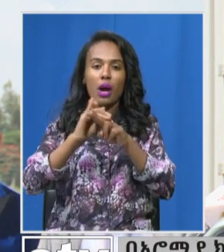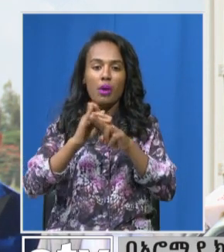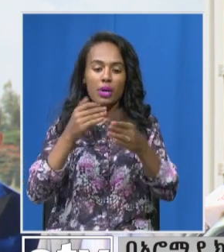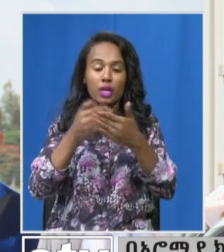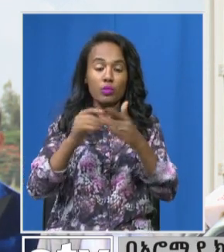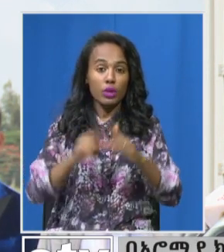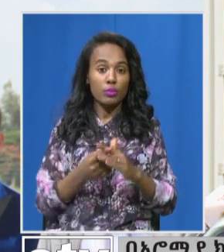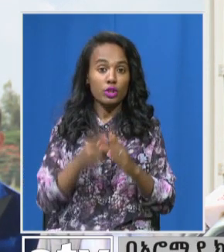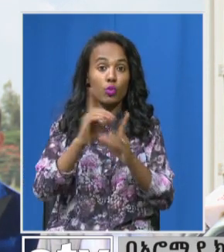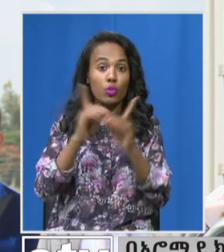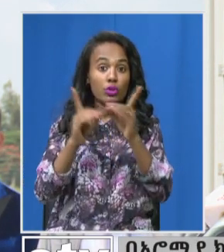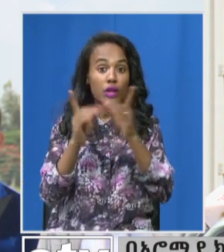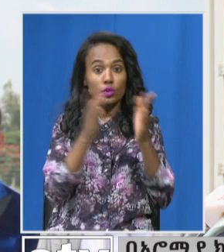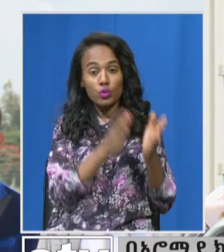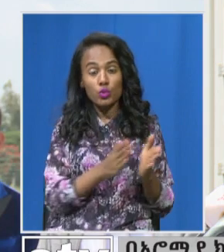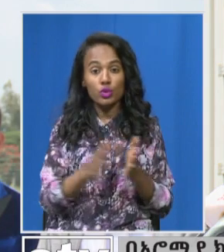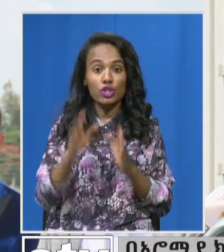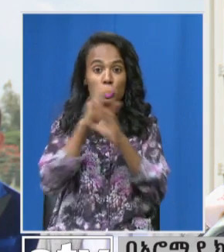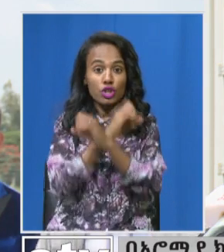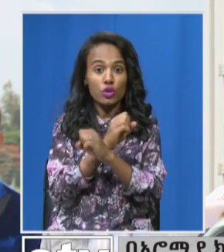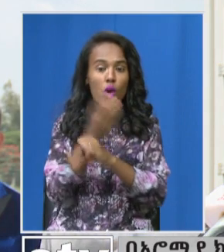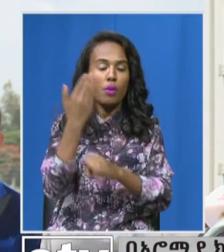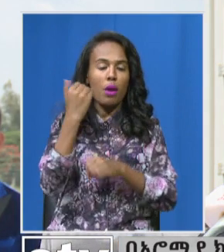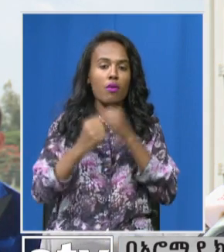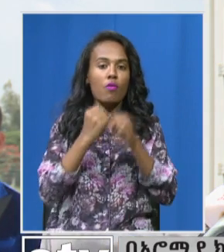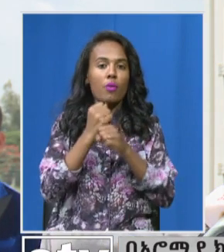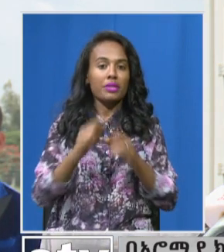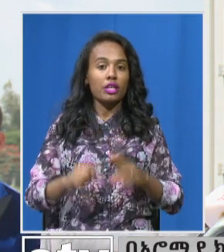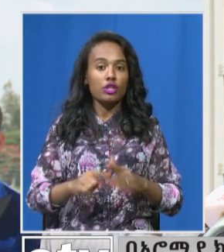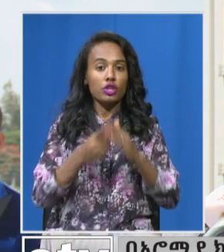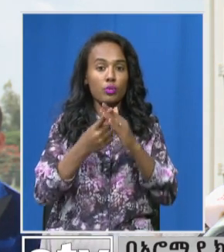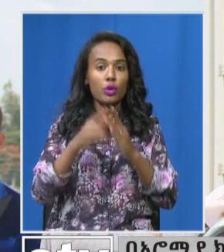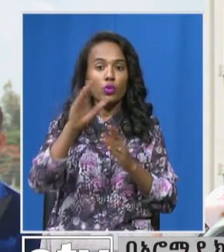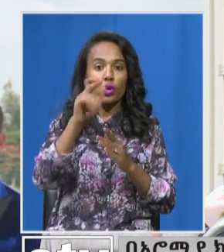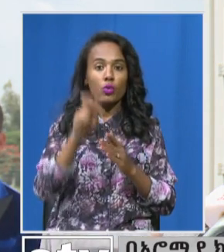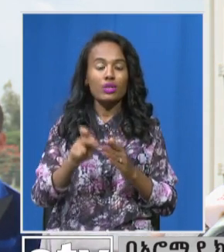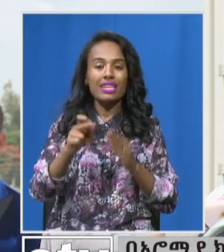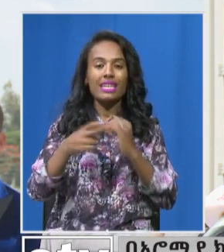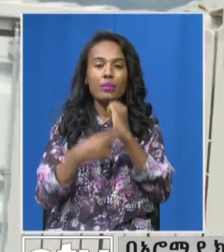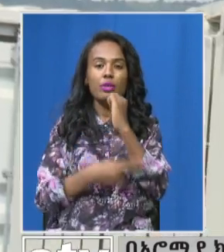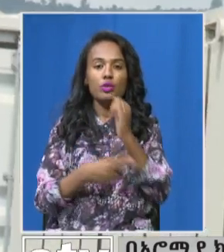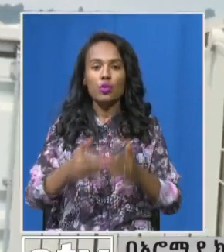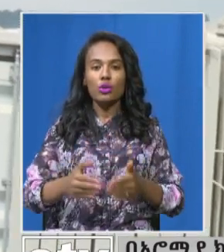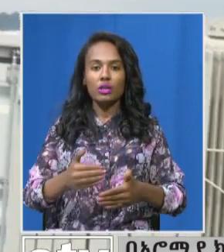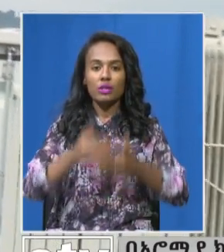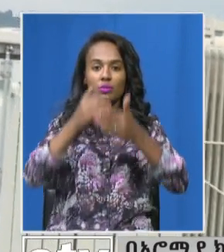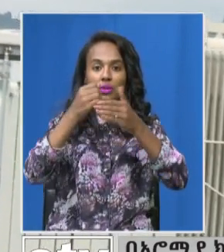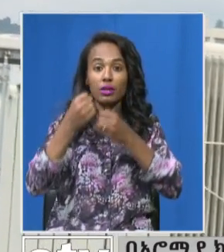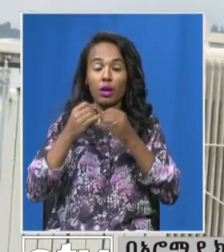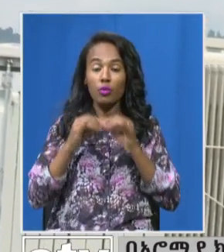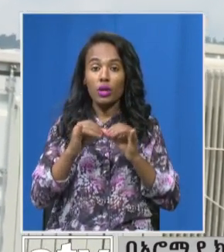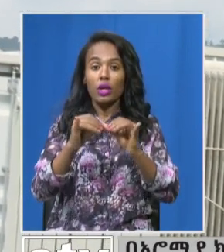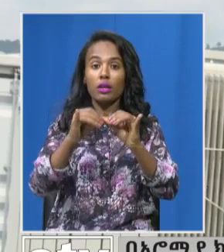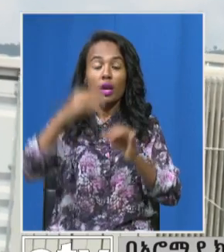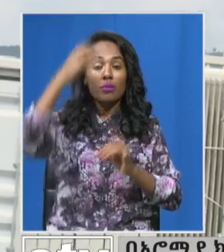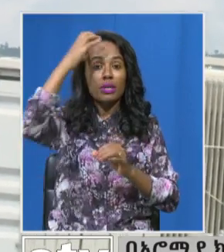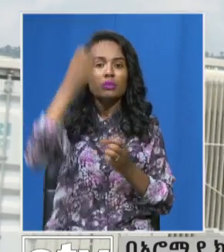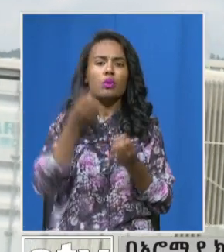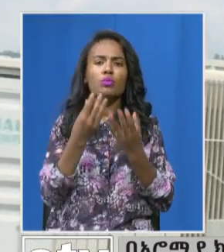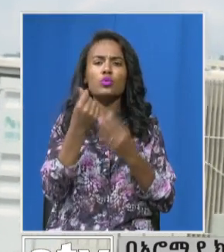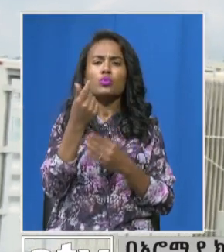እንደሚጀመር ኮንትራክተሮቹ ዝግጅት ጨርሰዋል። ባለፈው አመት የተጀመረው የጉደር የመስኖ ግድብ ተጠናክሮ ይቀጥላል። መንግስት በብዙ